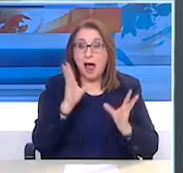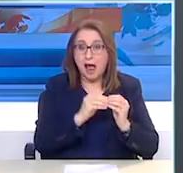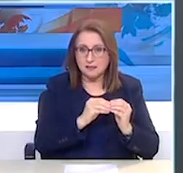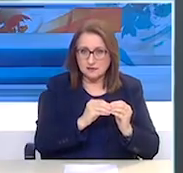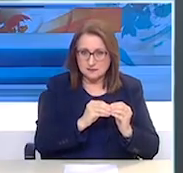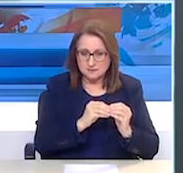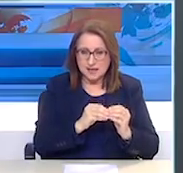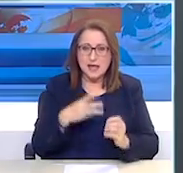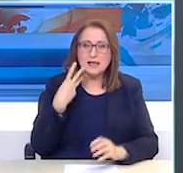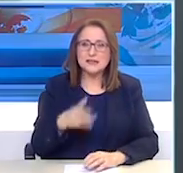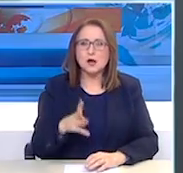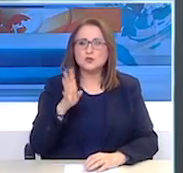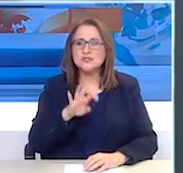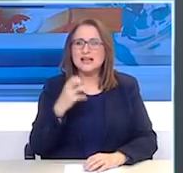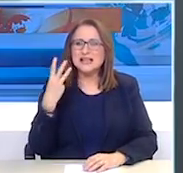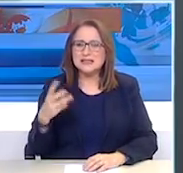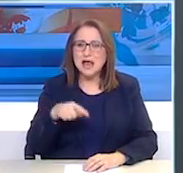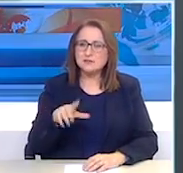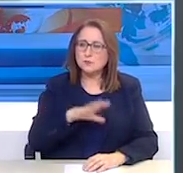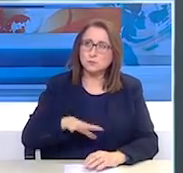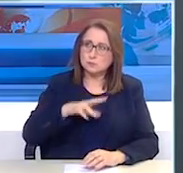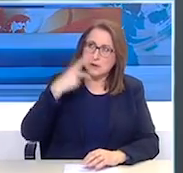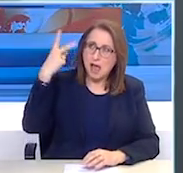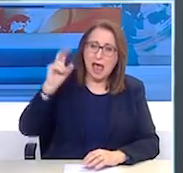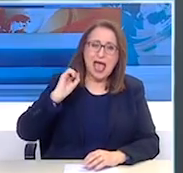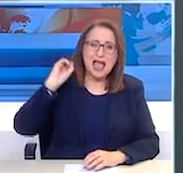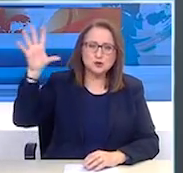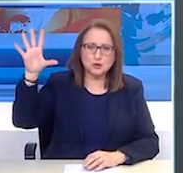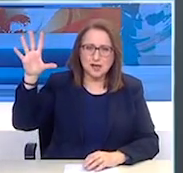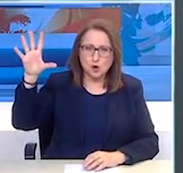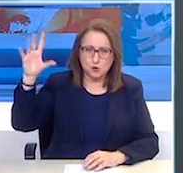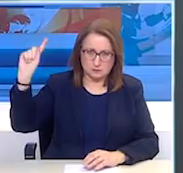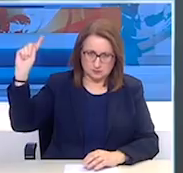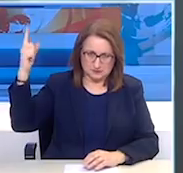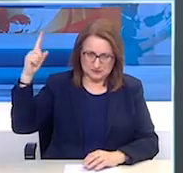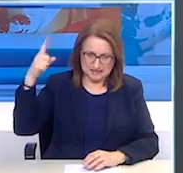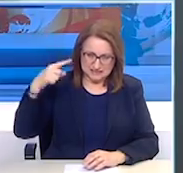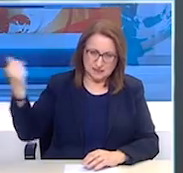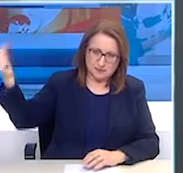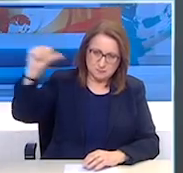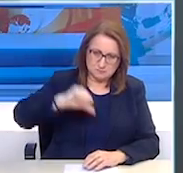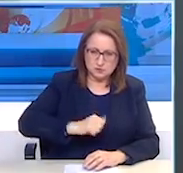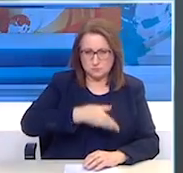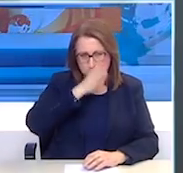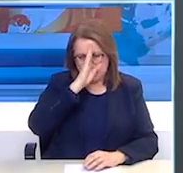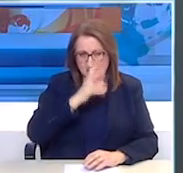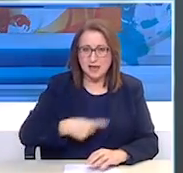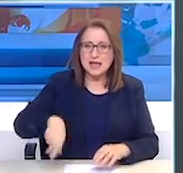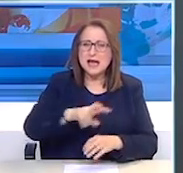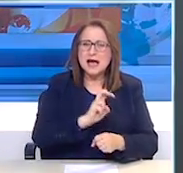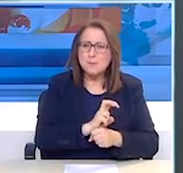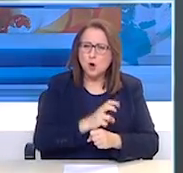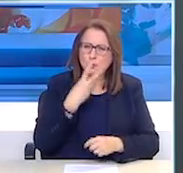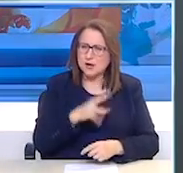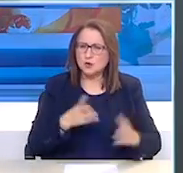343 θεωρούνται σχετιζόμενα με ταξίδι από το εξωτερικό και 592 είναι σχετιζόμενα με ήδη γνωστό κρούσμα.